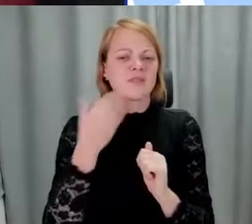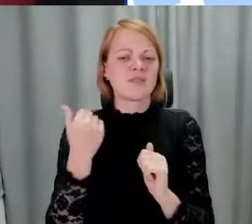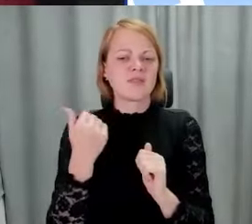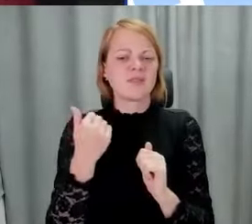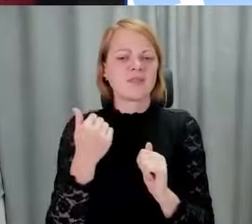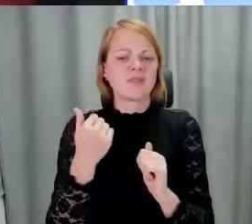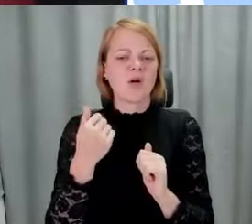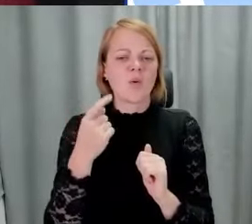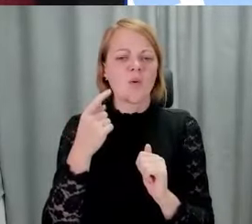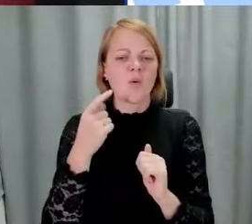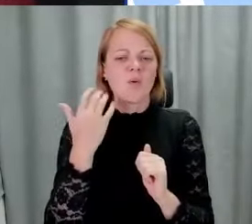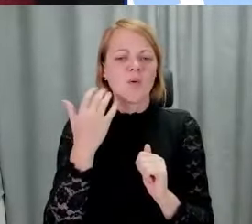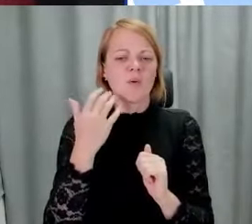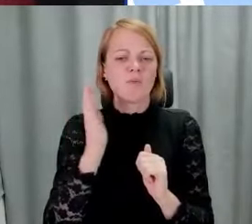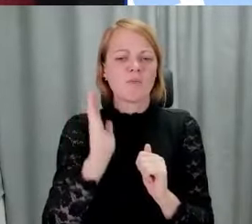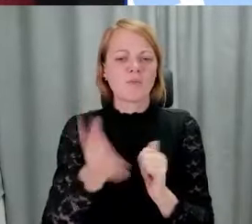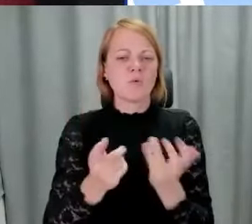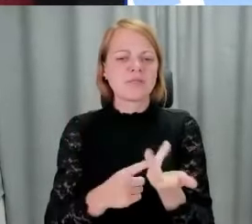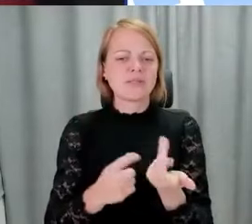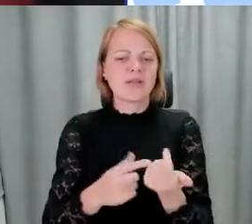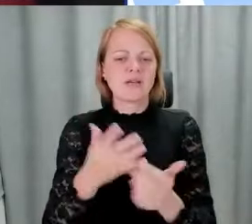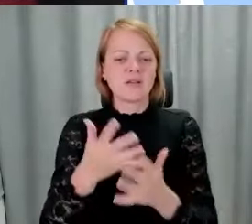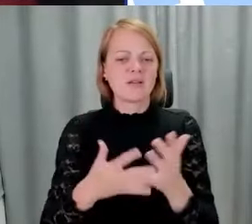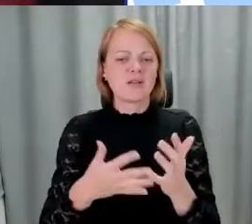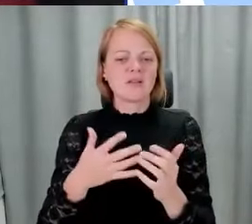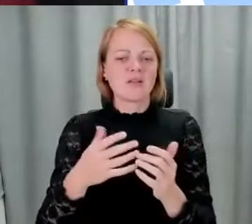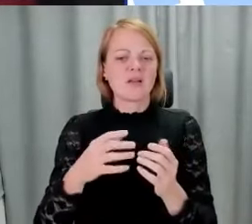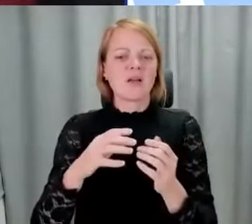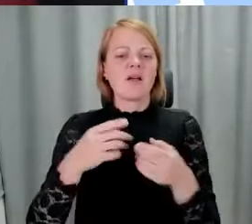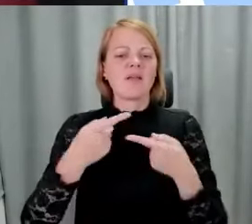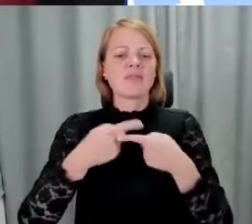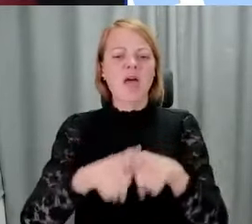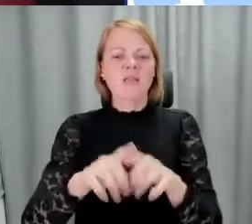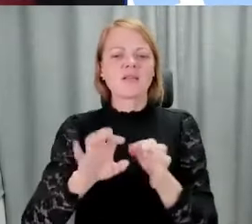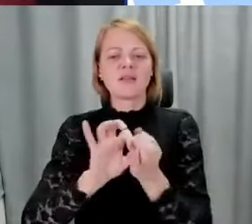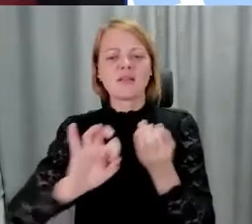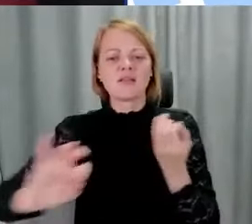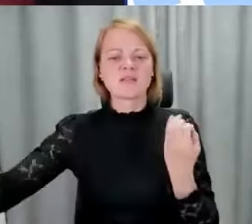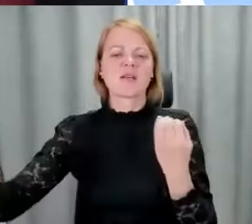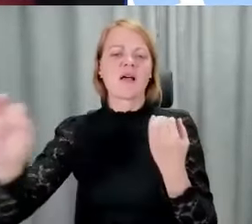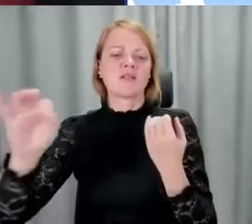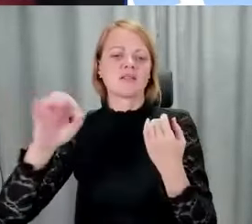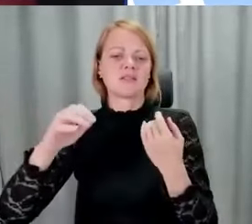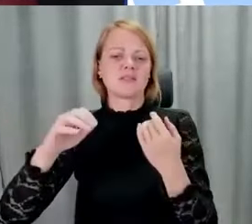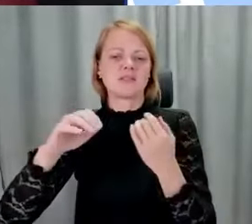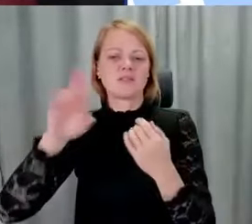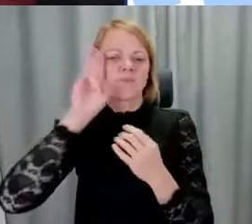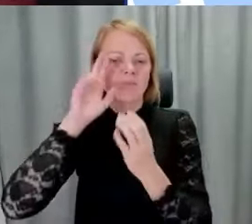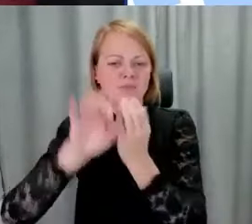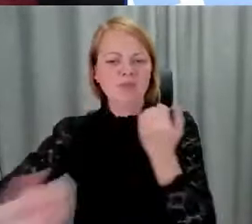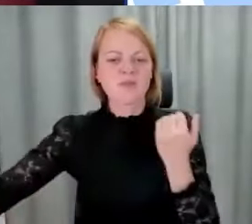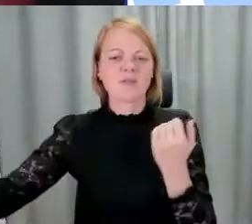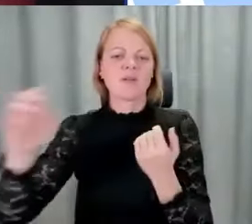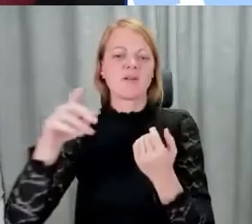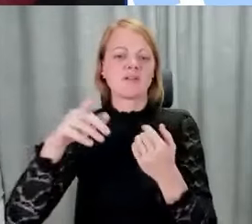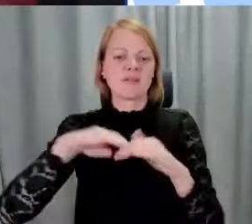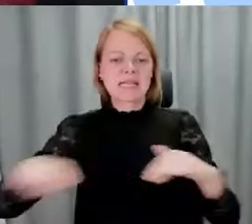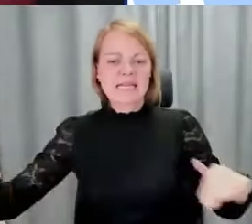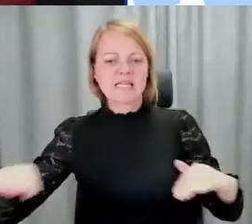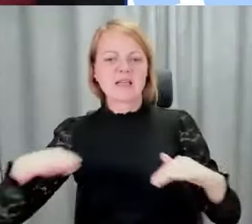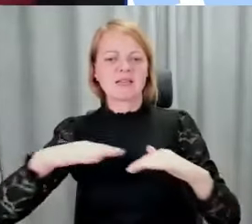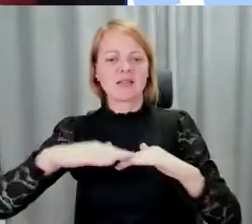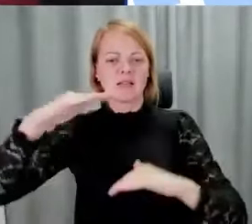būs ieskaitīts arī, piemēram, sanmezglus tehniskā telpa un ventilācijas šahta grīdas līmenī. Nē, pamatā šeit mēs